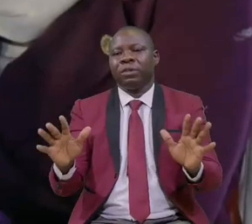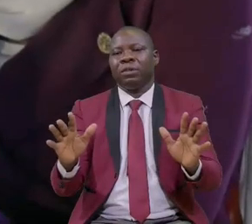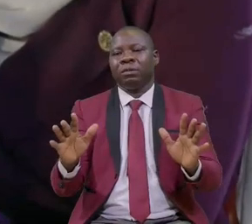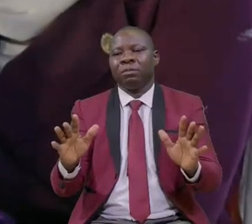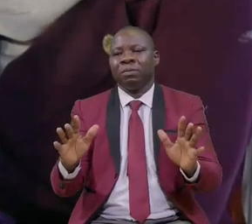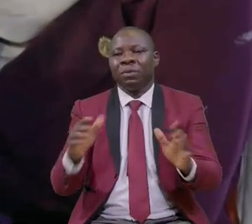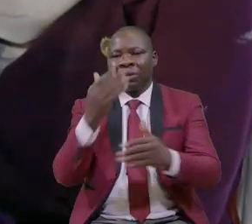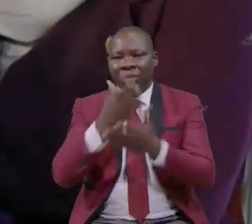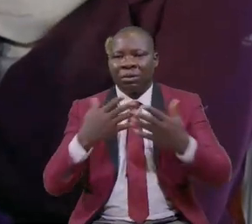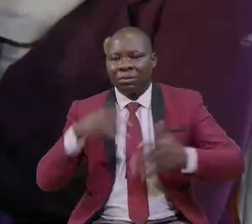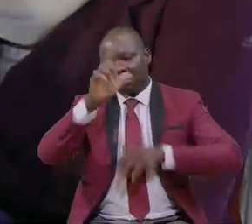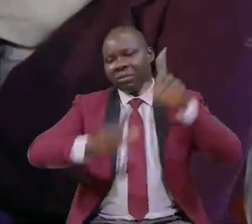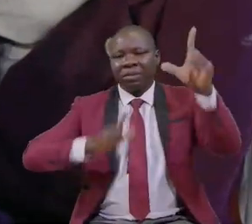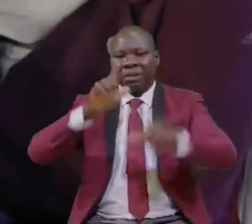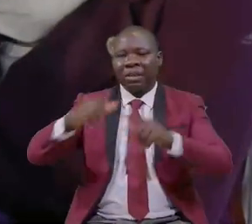crie.